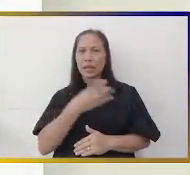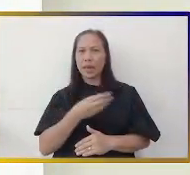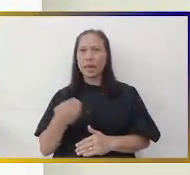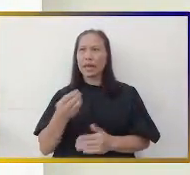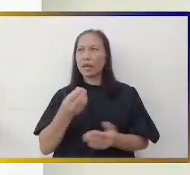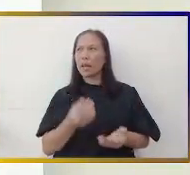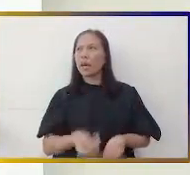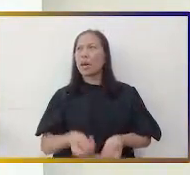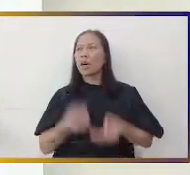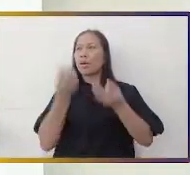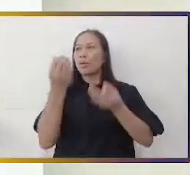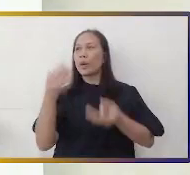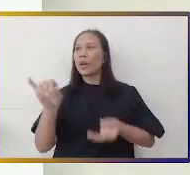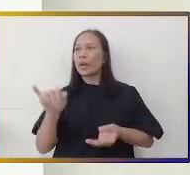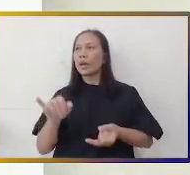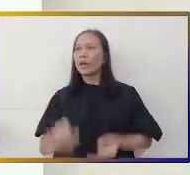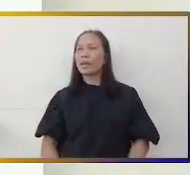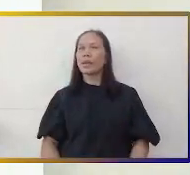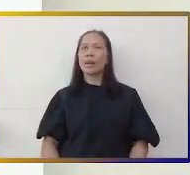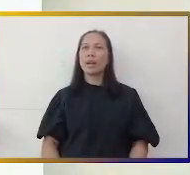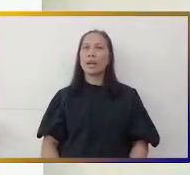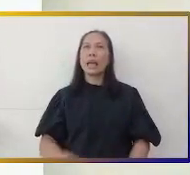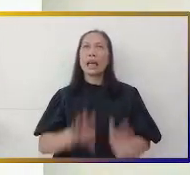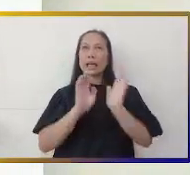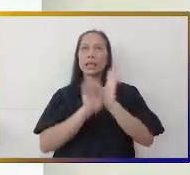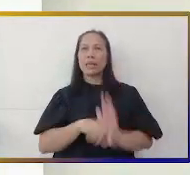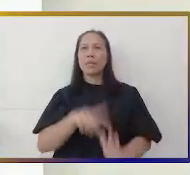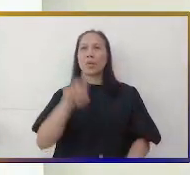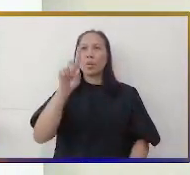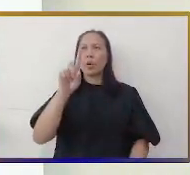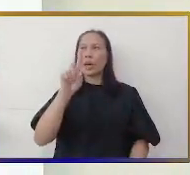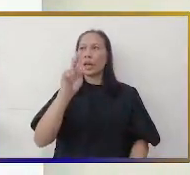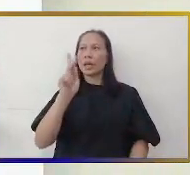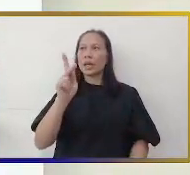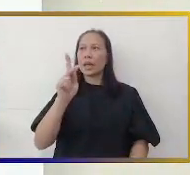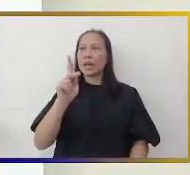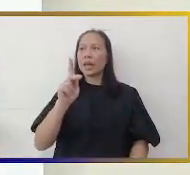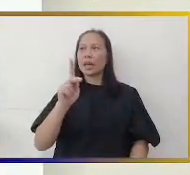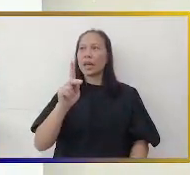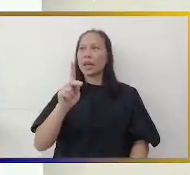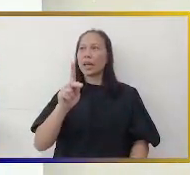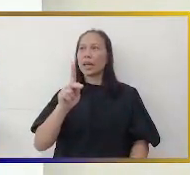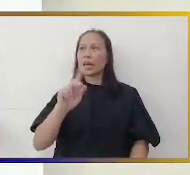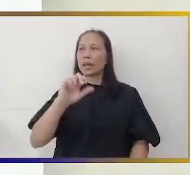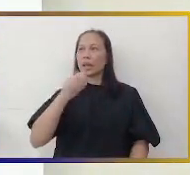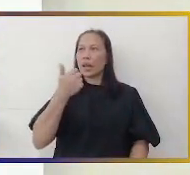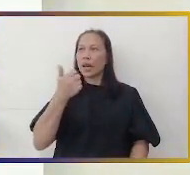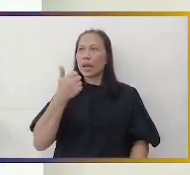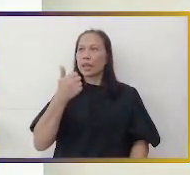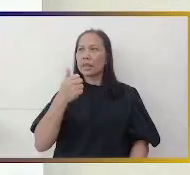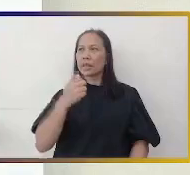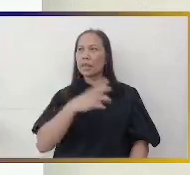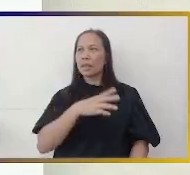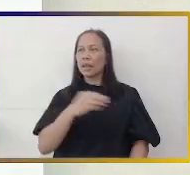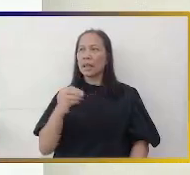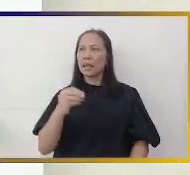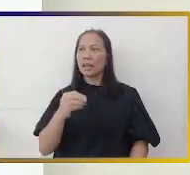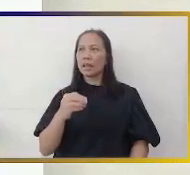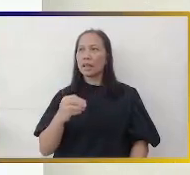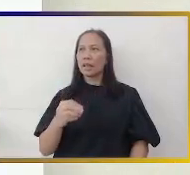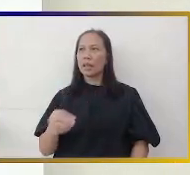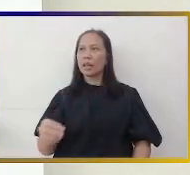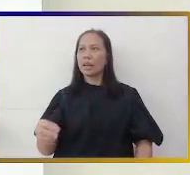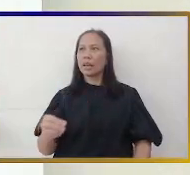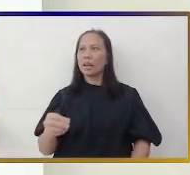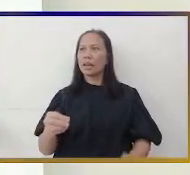example kung 1,000 yung tits ko yung love offering ko I'll make sure na mas mataas ng konti ginagawa ko